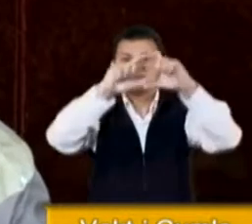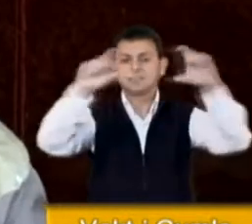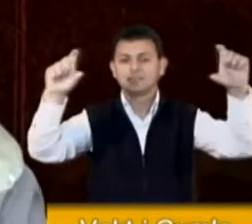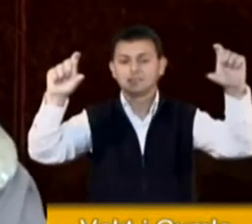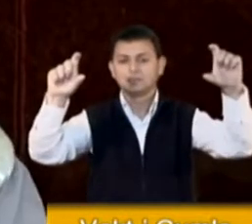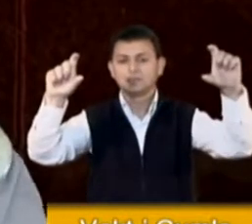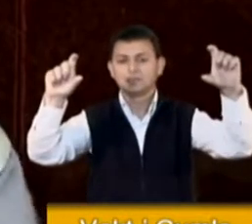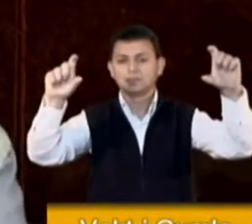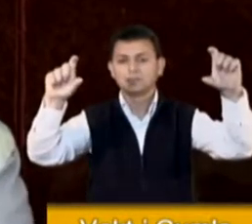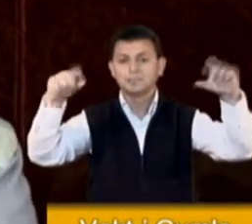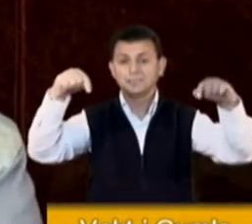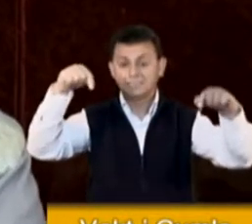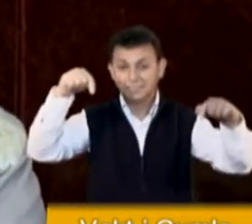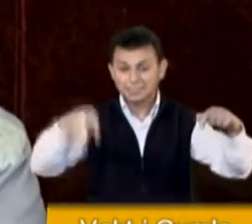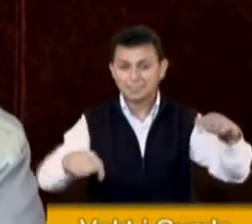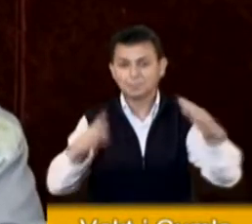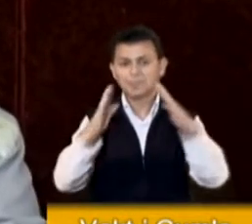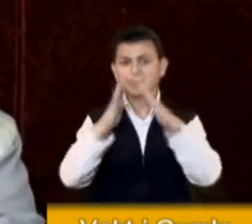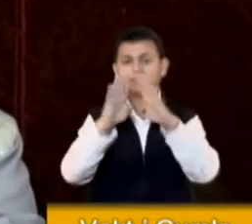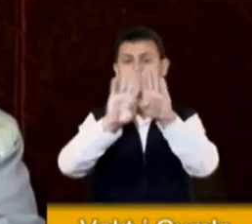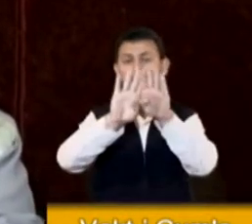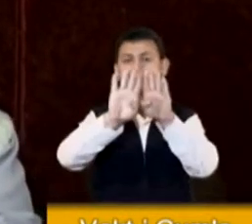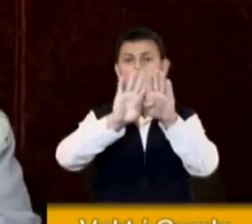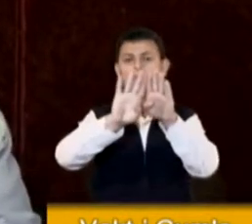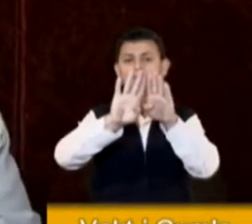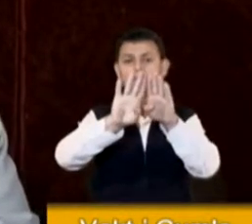şeylerin boynuzları takılmış bir vaziyette. Nedir bu?